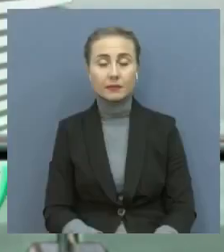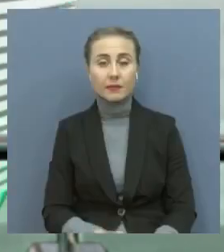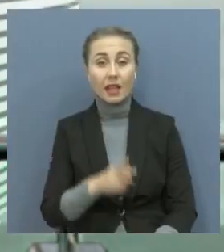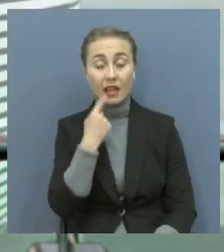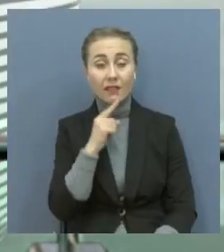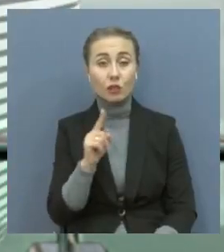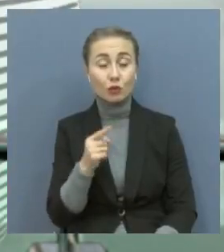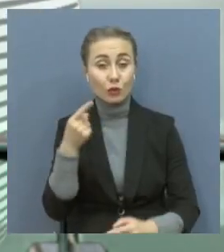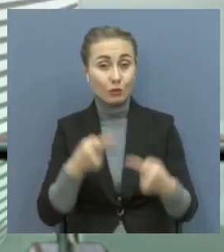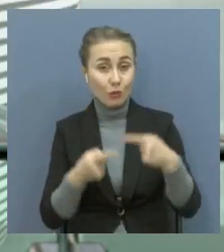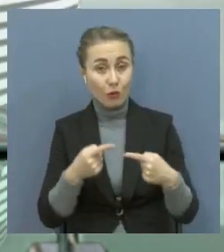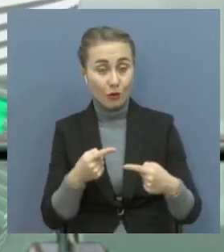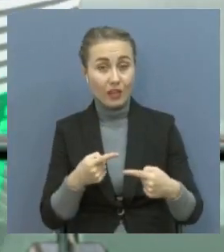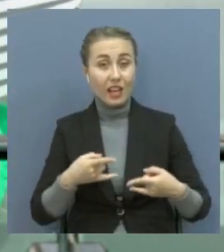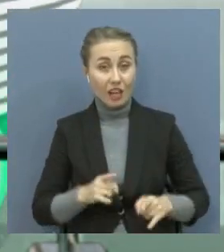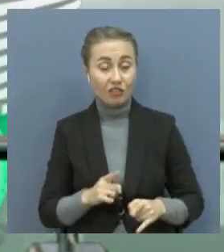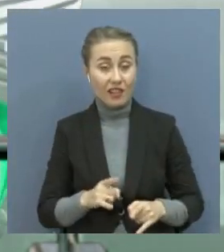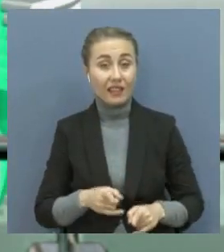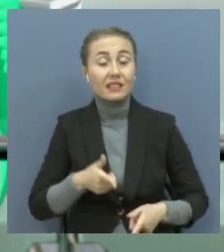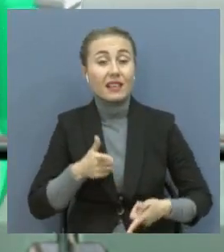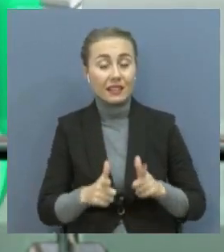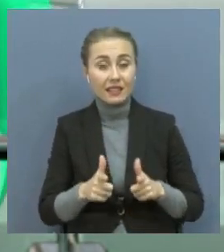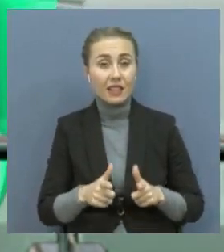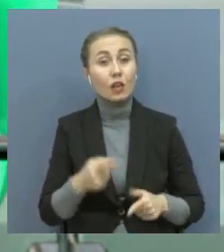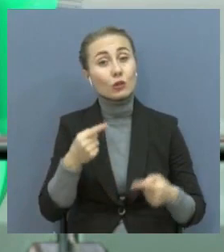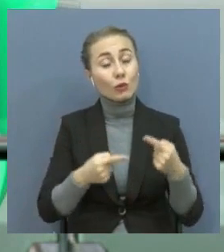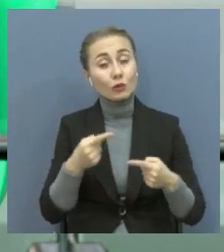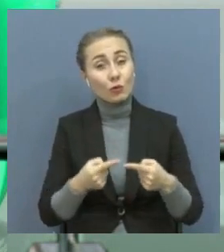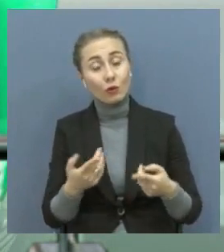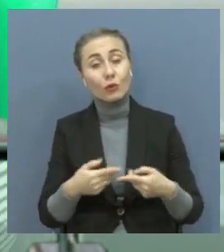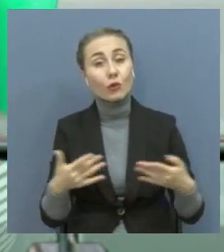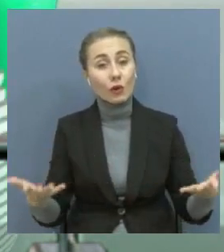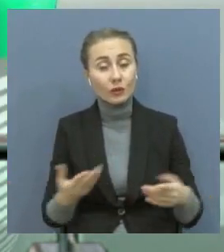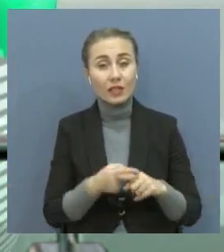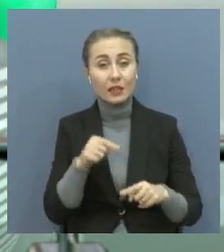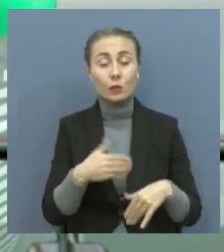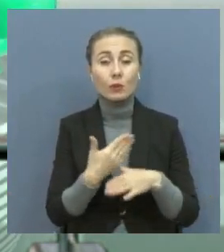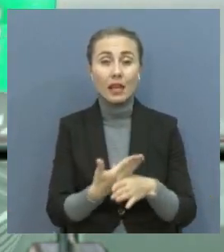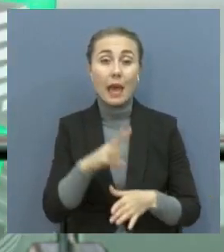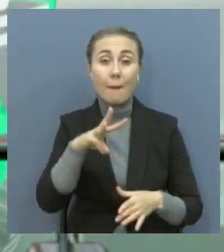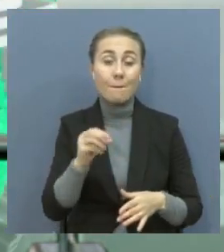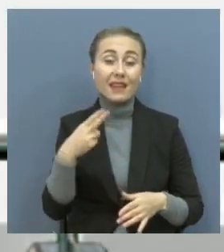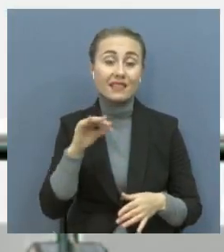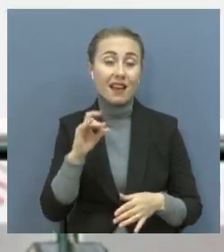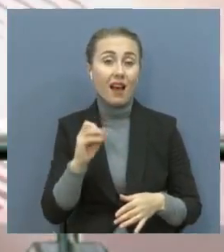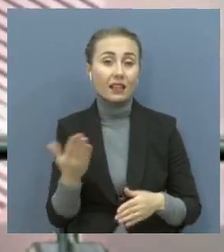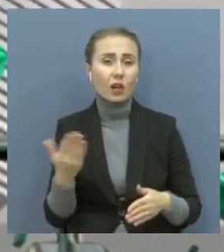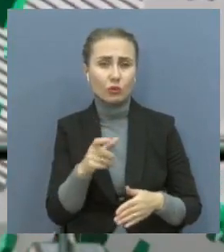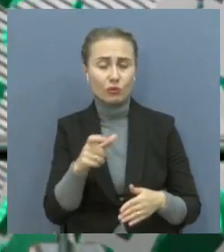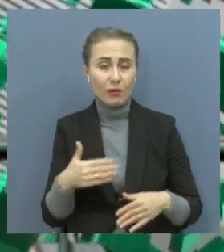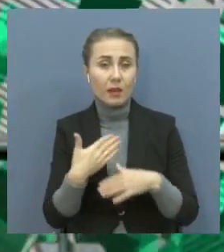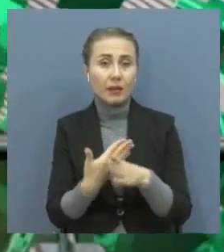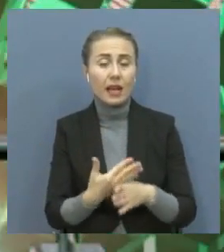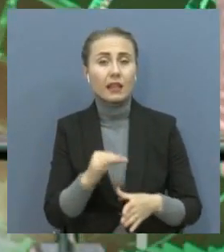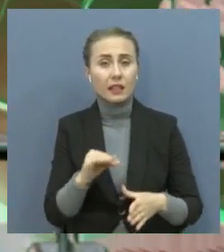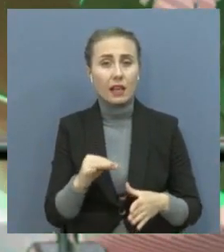Говорят, что в споре рождается истина, но опять-таки спор спору рознь. И тут на помощь приходят медиаторы, люди, которые помогают